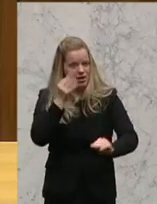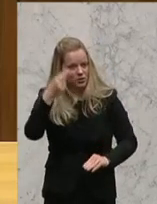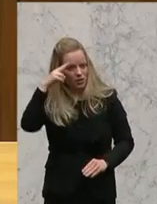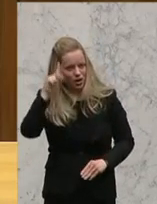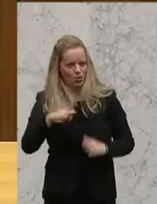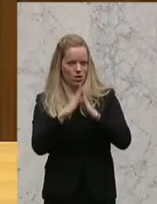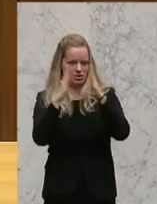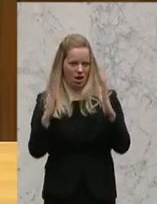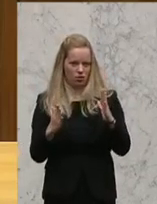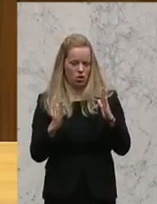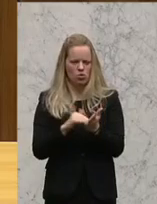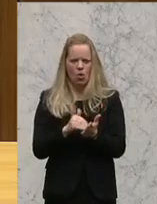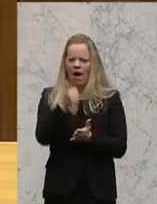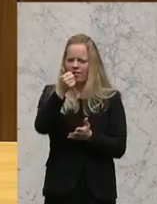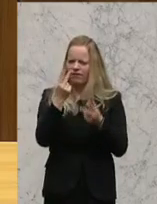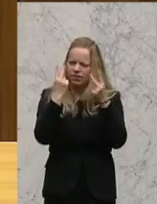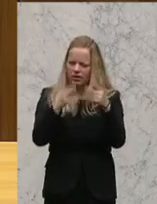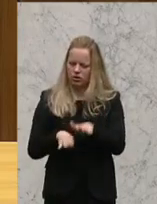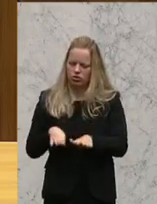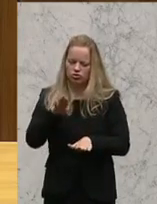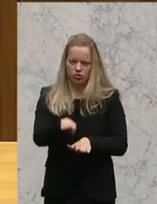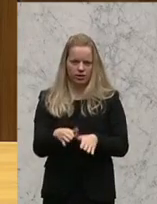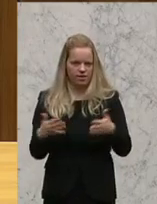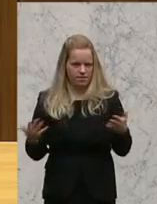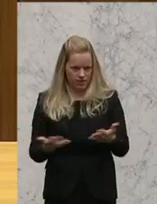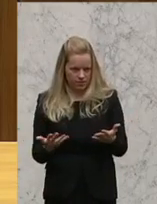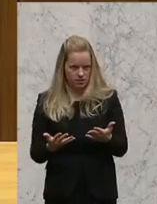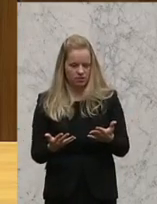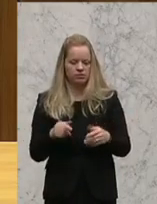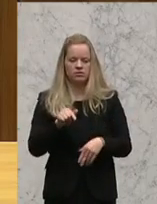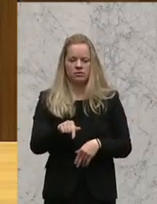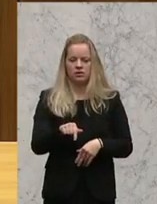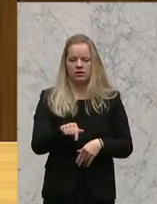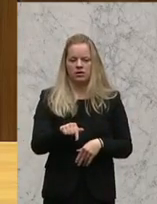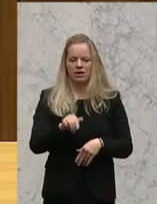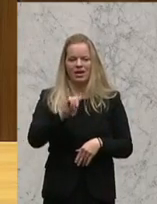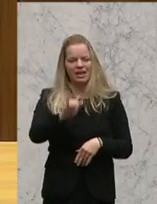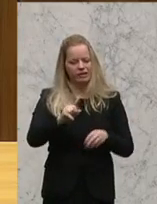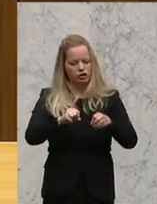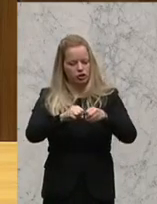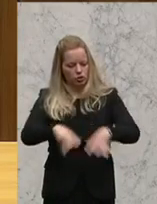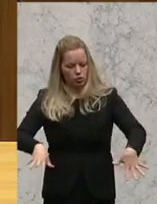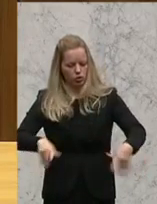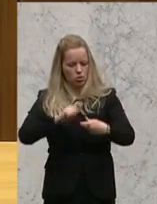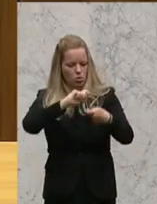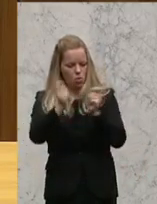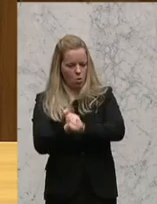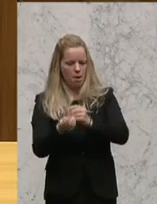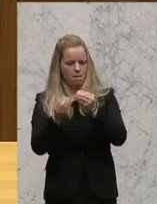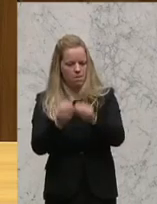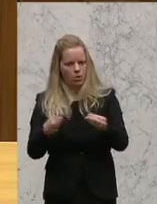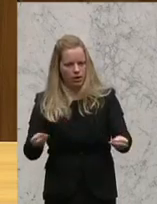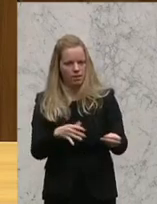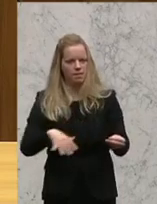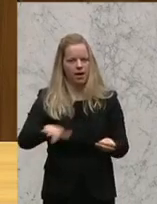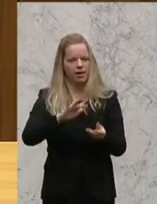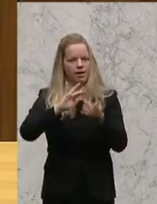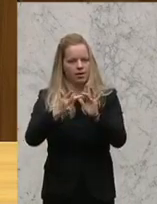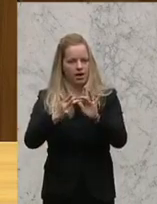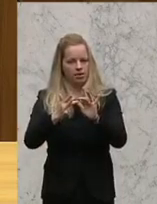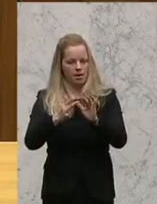ein weiterer wichtiger Schritt ist die Modernisierung der Infrastruktur im Breitbandausbau.